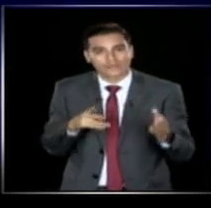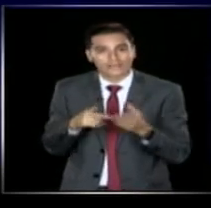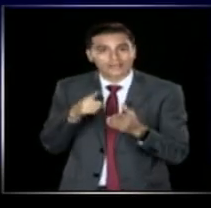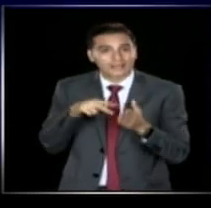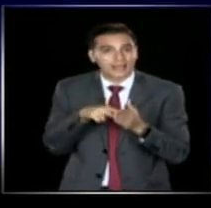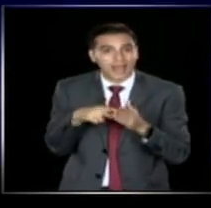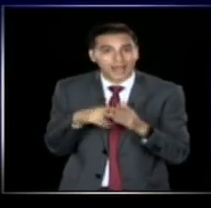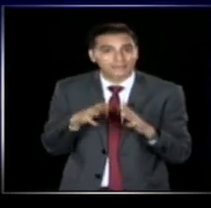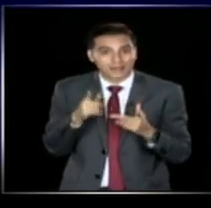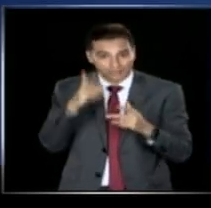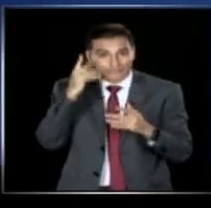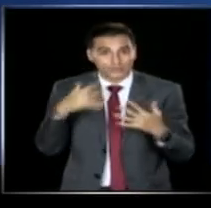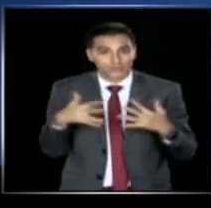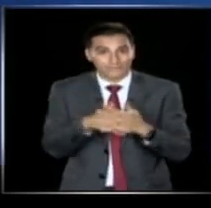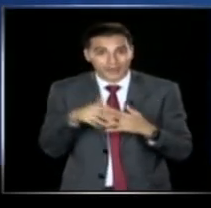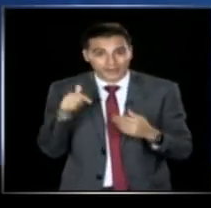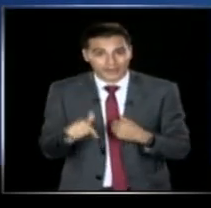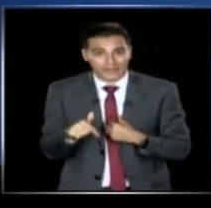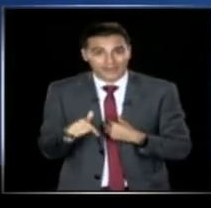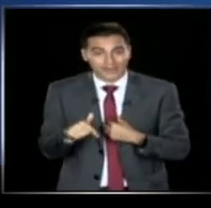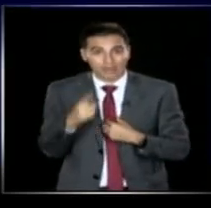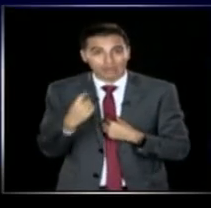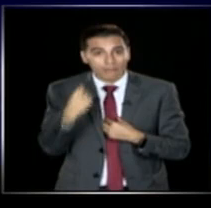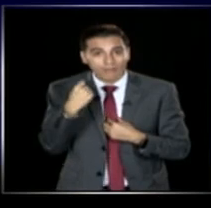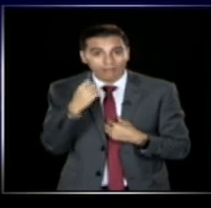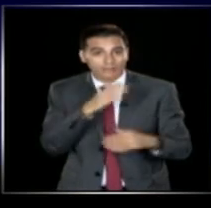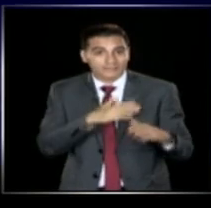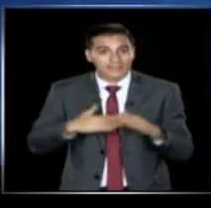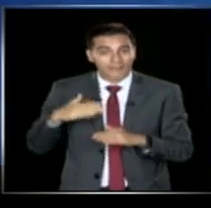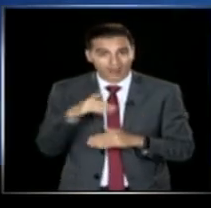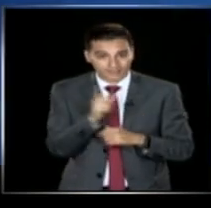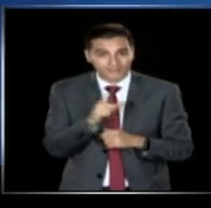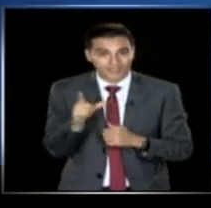قولي مبسوط انك معانا هنا؟ انت بطل سباحة؟